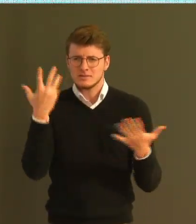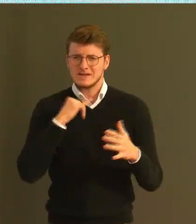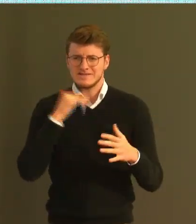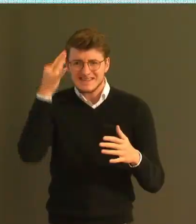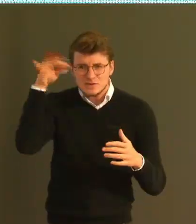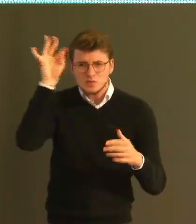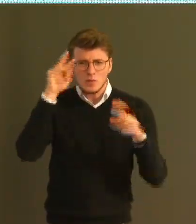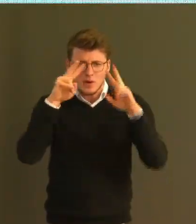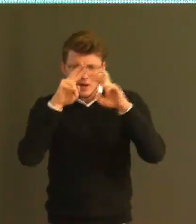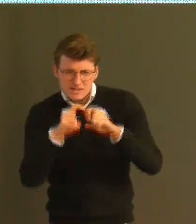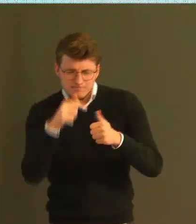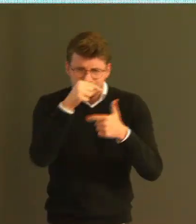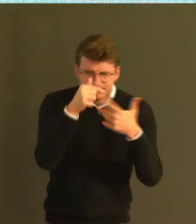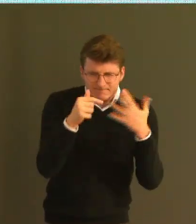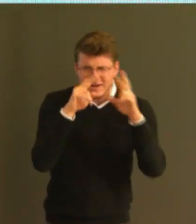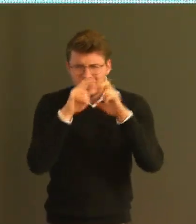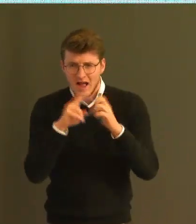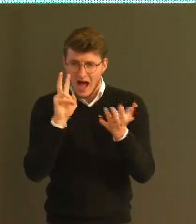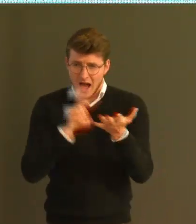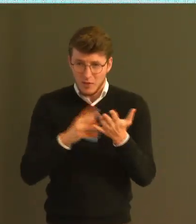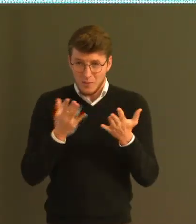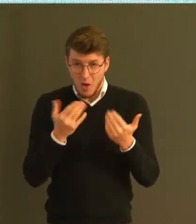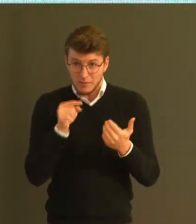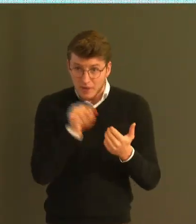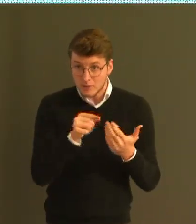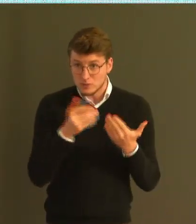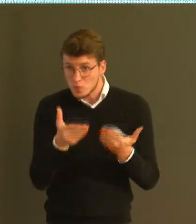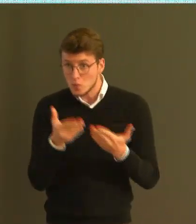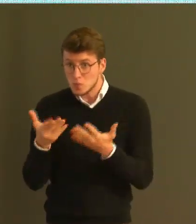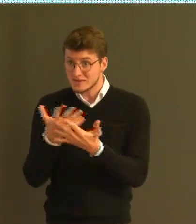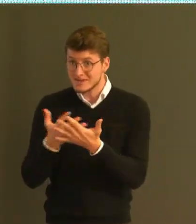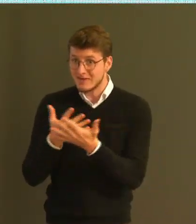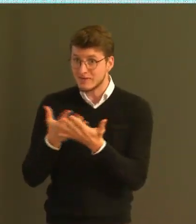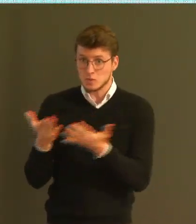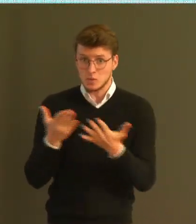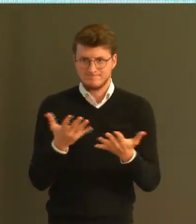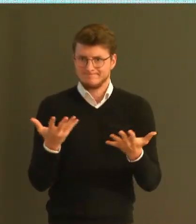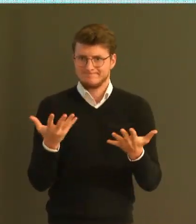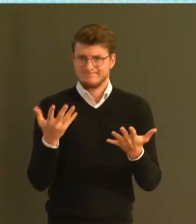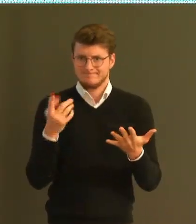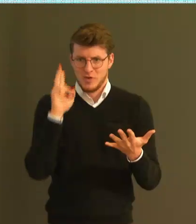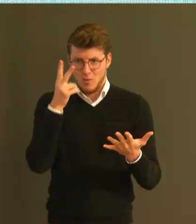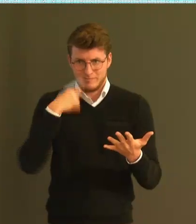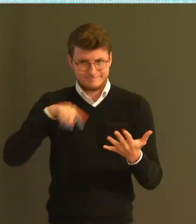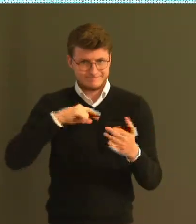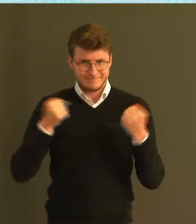exact au barde vendeurs antoniazzi horizon artificiel goutte